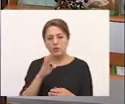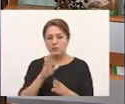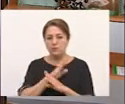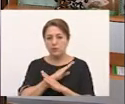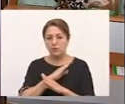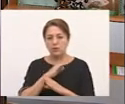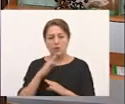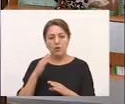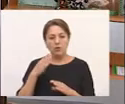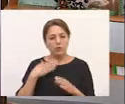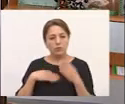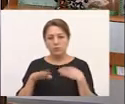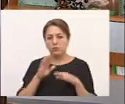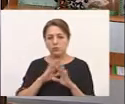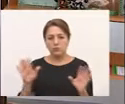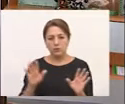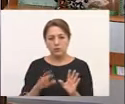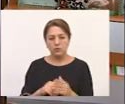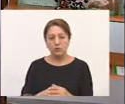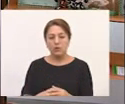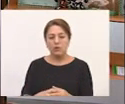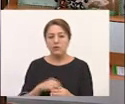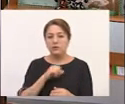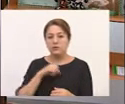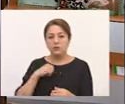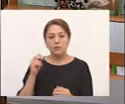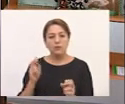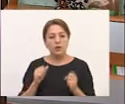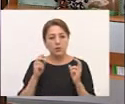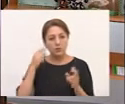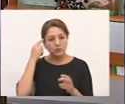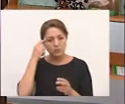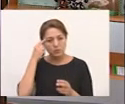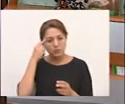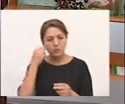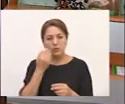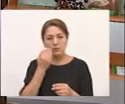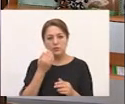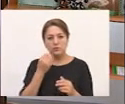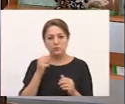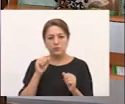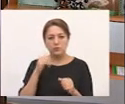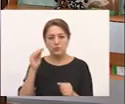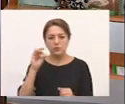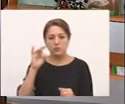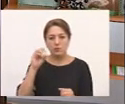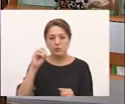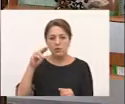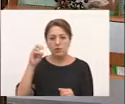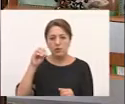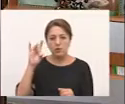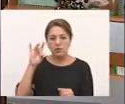забава. «Сам, как ты думаешь, — сказал я ему, — управился ли бы ты с Фредериком? С